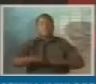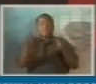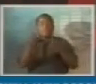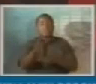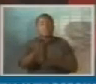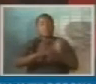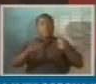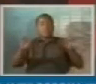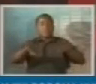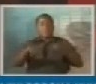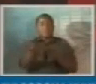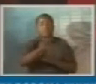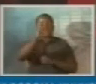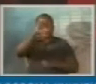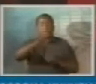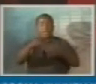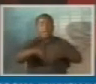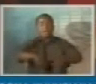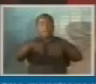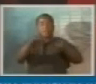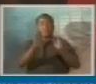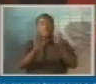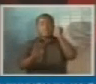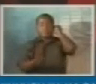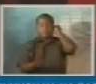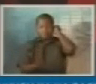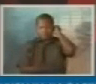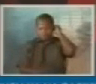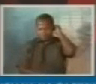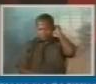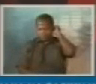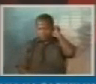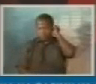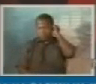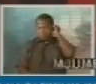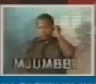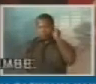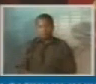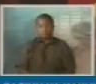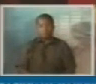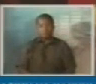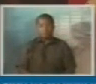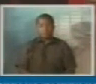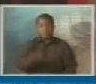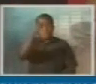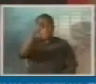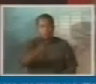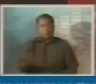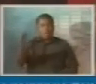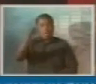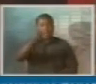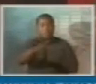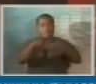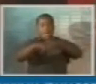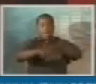sio mazuri kidogo, lakini si mabaya kwenye bunge hili. Tusichukue mawazo na akili ya mtu anayejisaidia polini. Mtu anayejisaidia